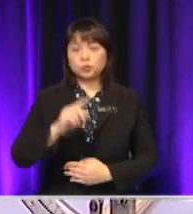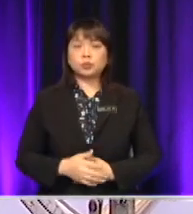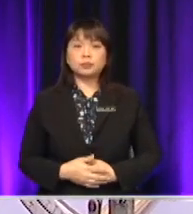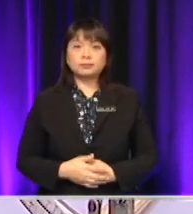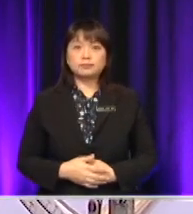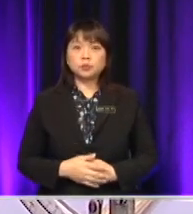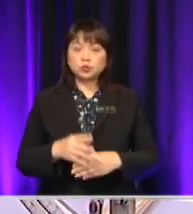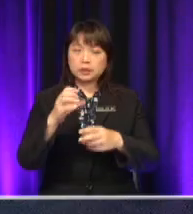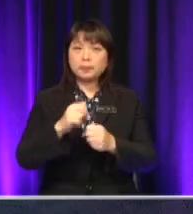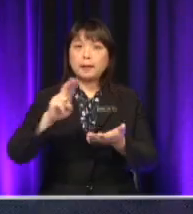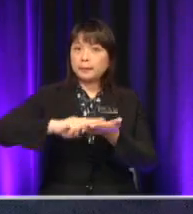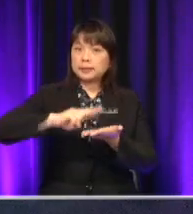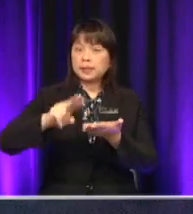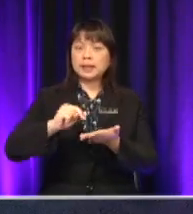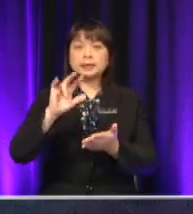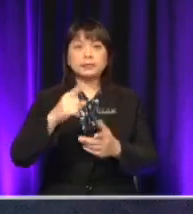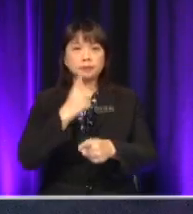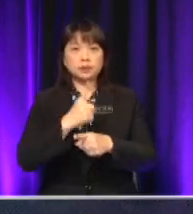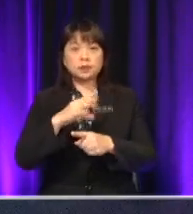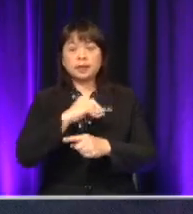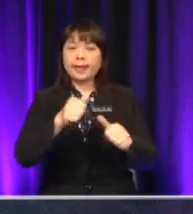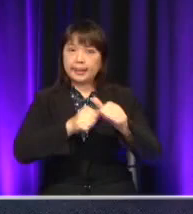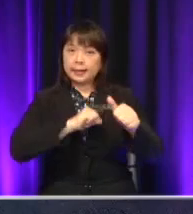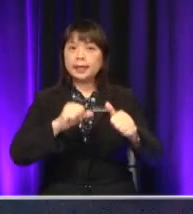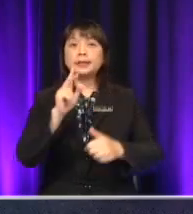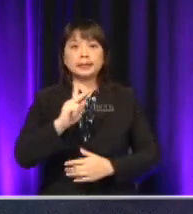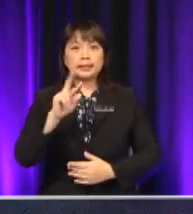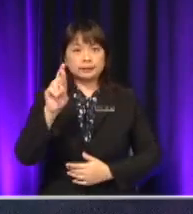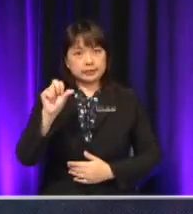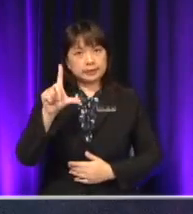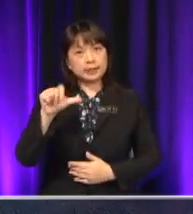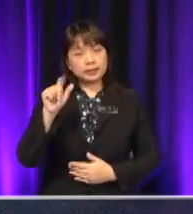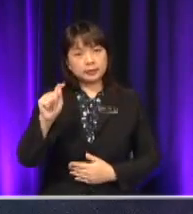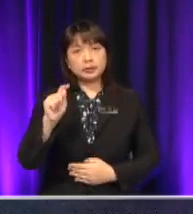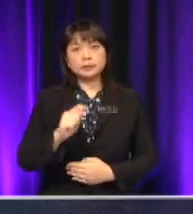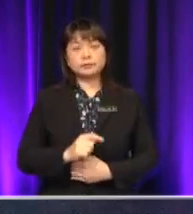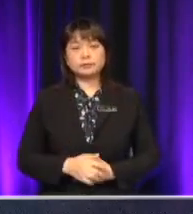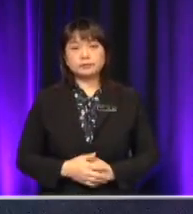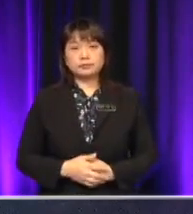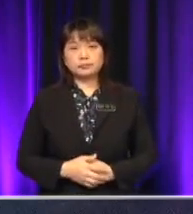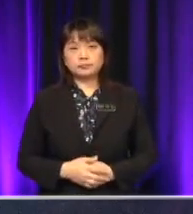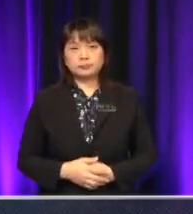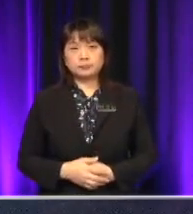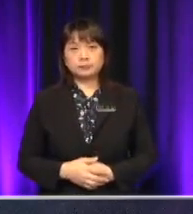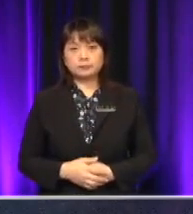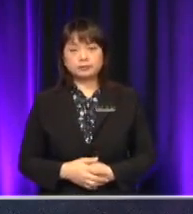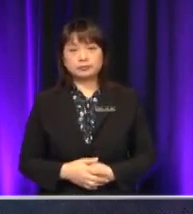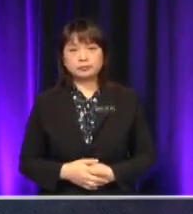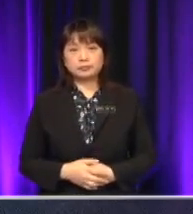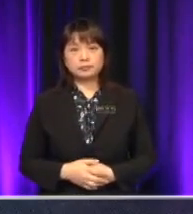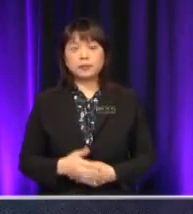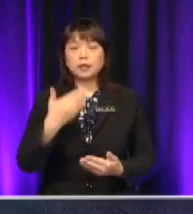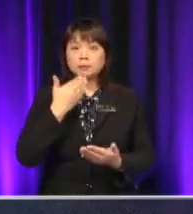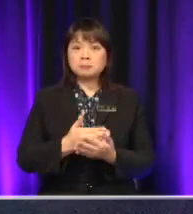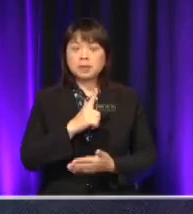kepekaan dan elak daripada ralat. Dia ada 2 jenis cikgu, ralat sistematik dengan ralat rawak. Ya, betul. Baiklah, saya